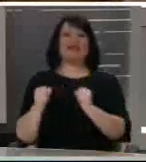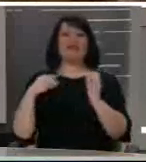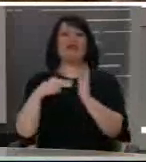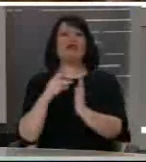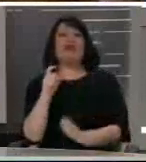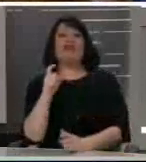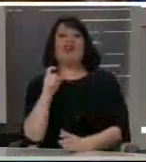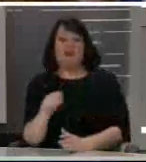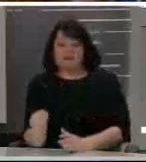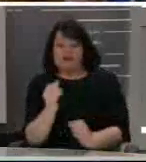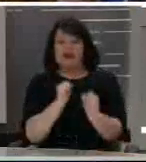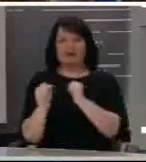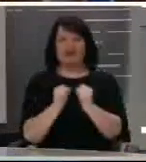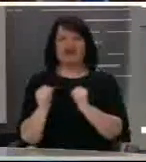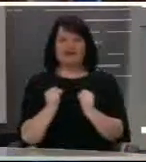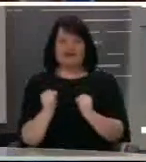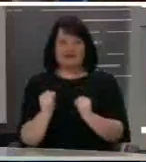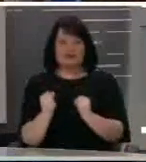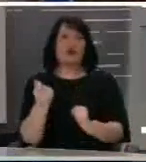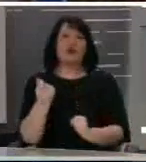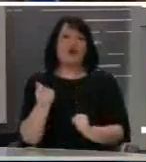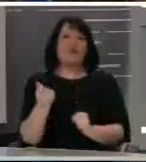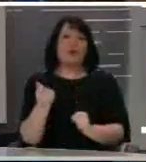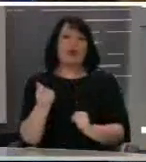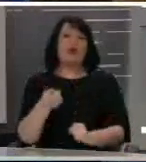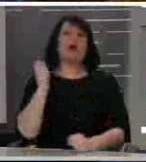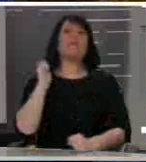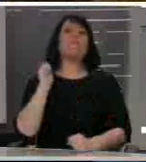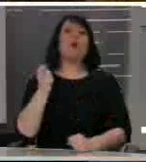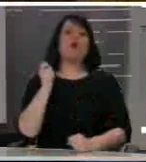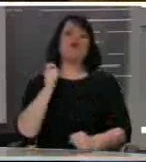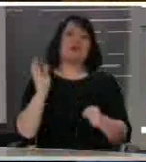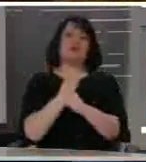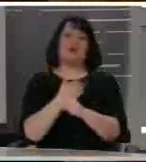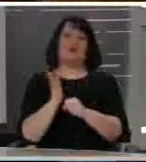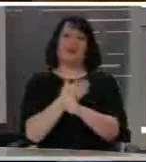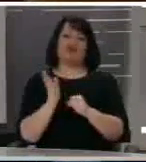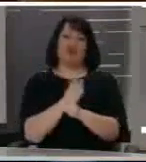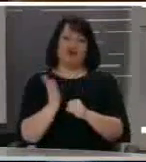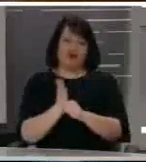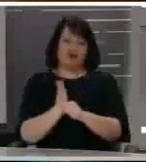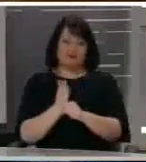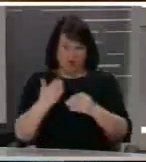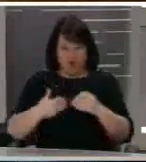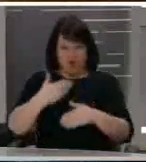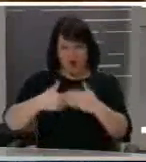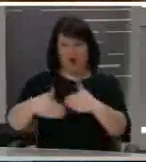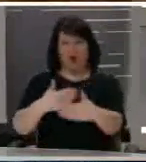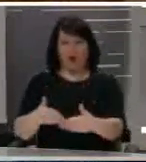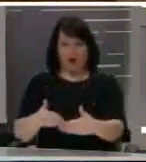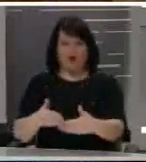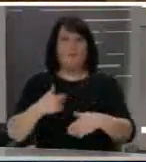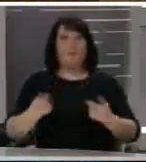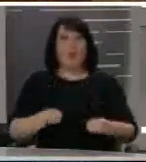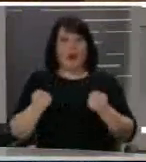2010 και οι πολιτικές καταστροφικές, κατά την εκτίμησή μας, που υιοθετήθηκαν αμέσως τα επόμενα χρόνια, τα αμέσως επόμενα